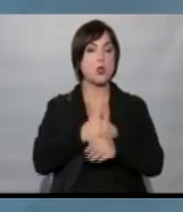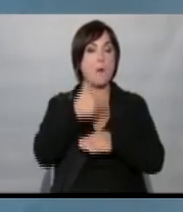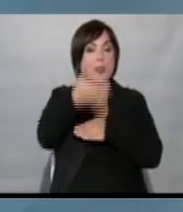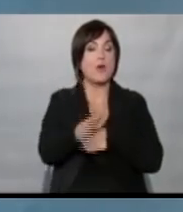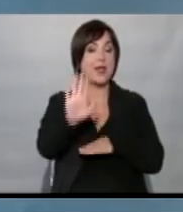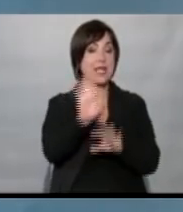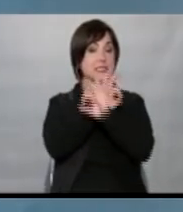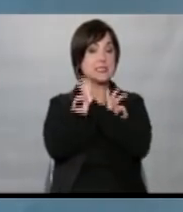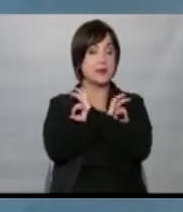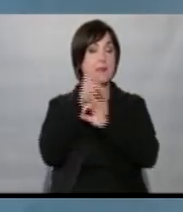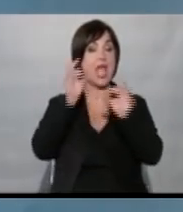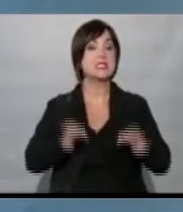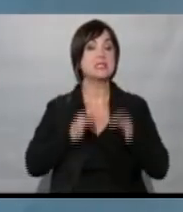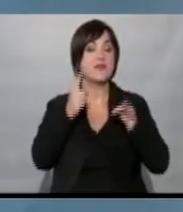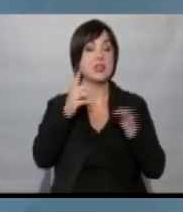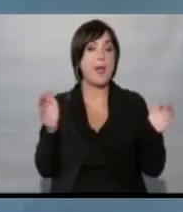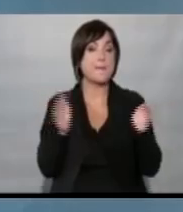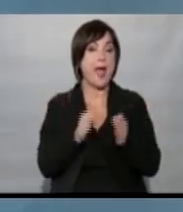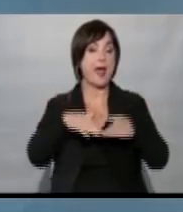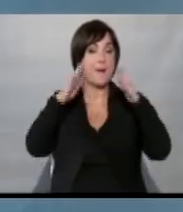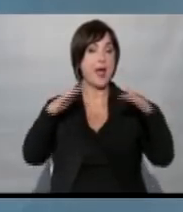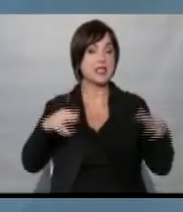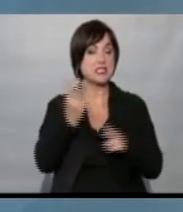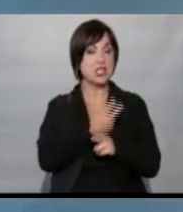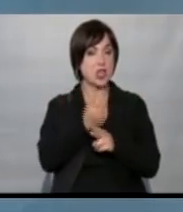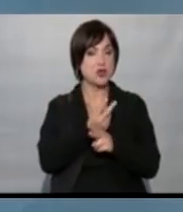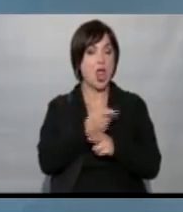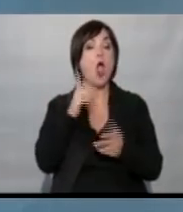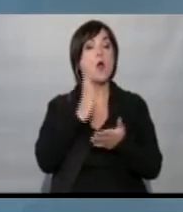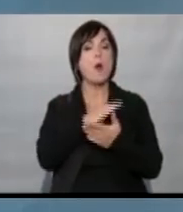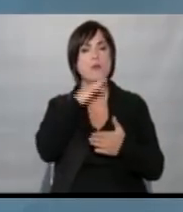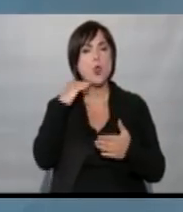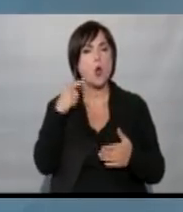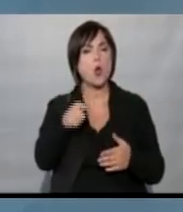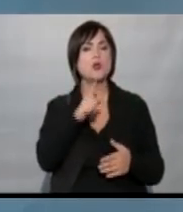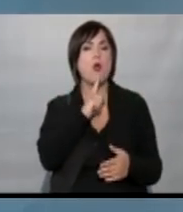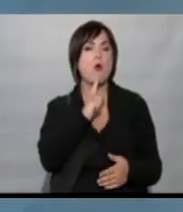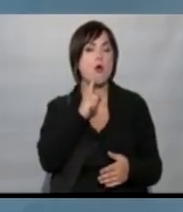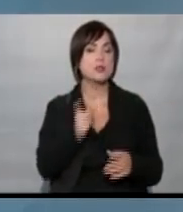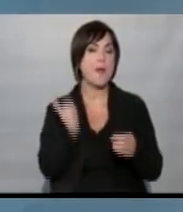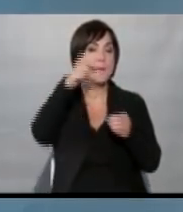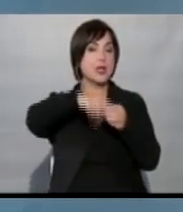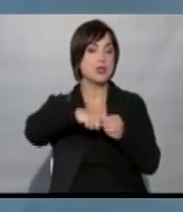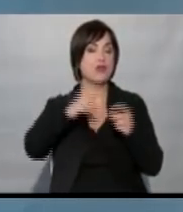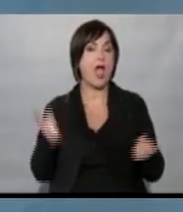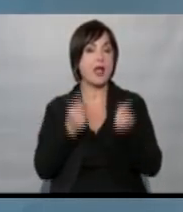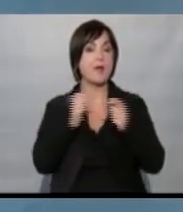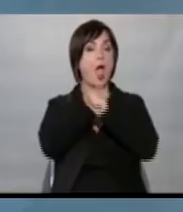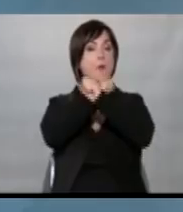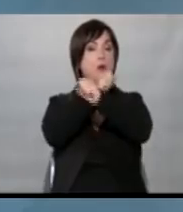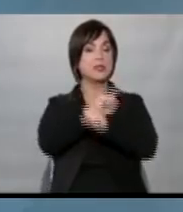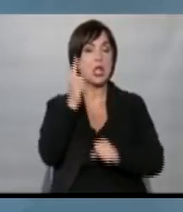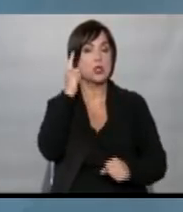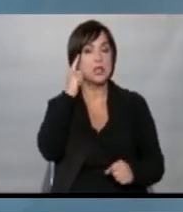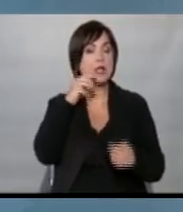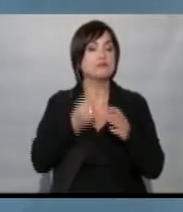неговата смрт, ќе стане славен во една мала балканска земја. Всушност, многумина од оние што се приклучија на кампањата Бойкотирам, веројатно не го